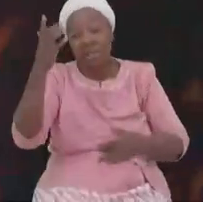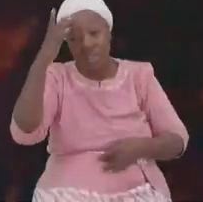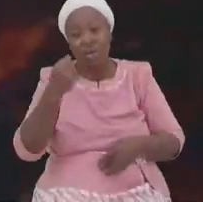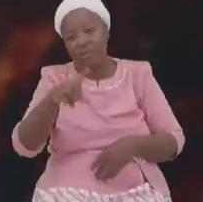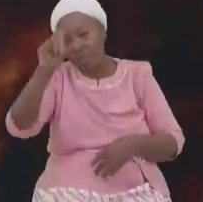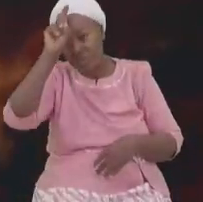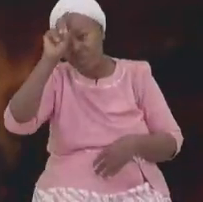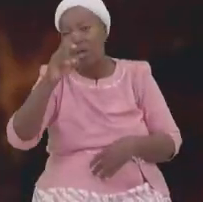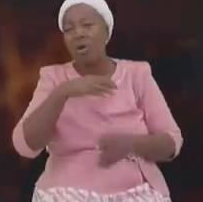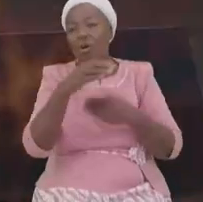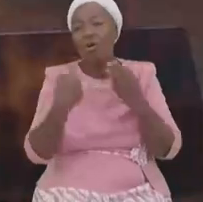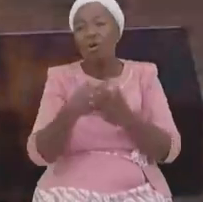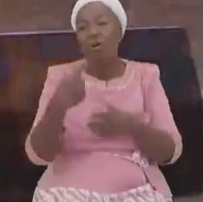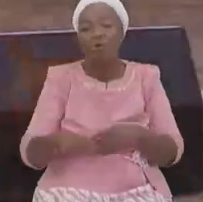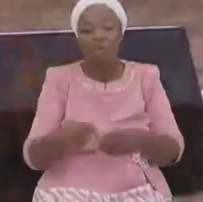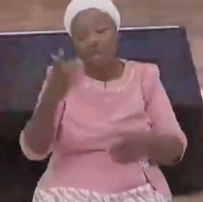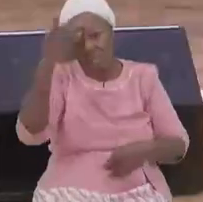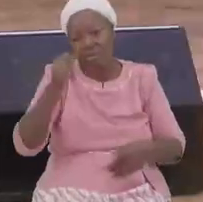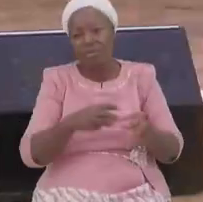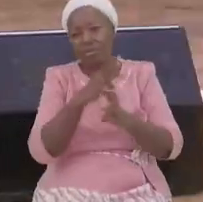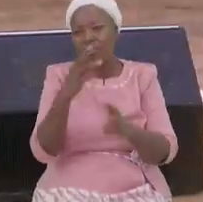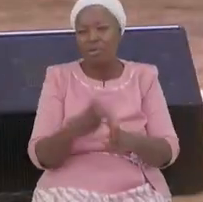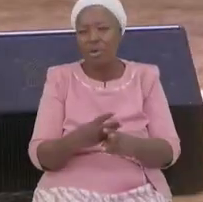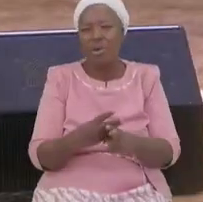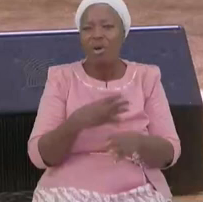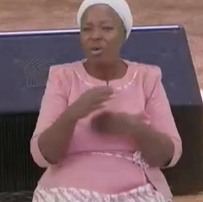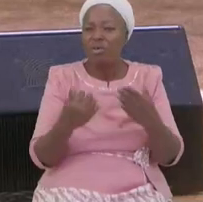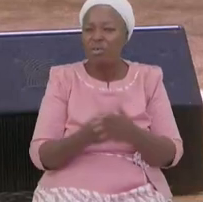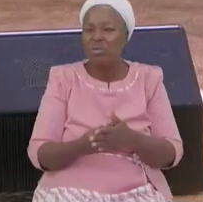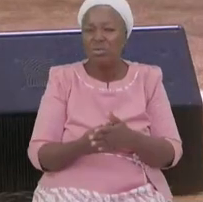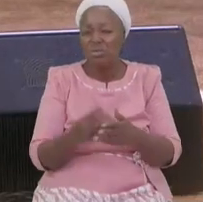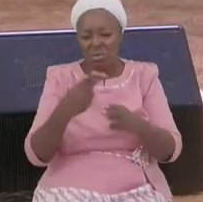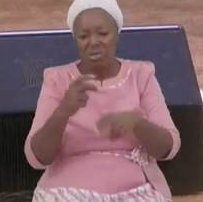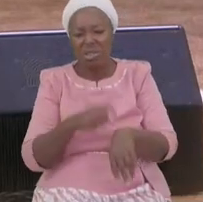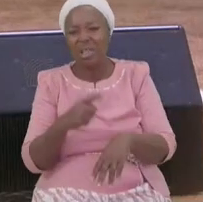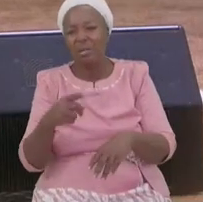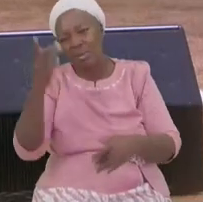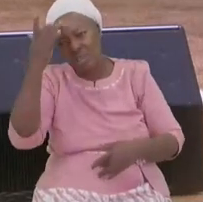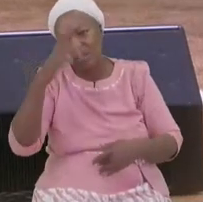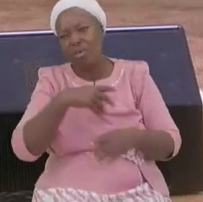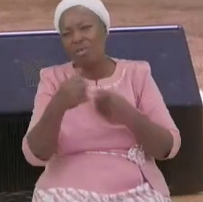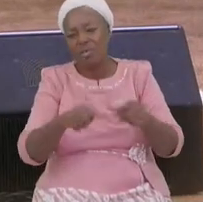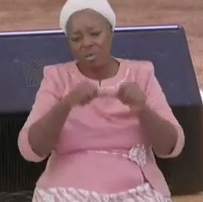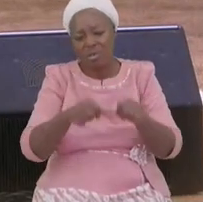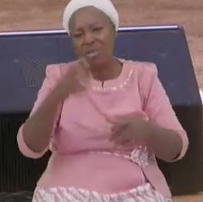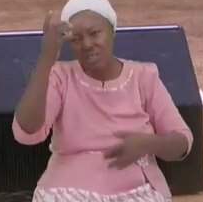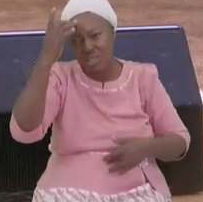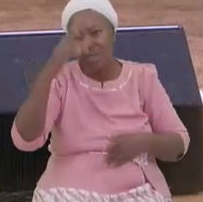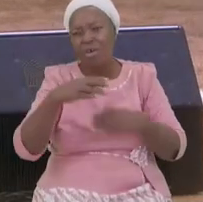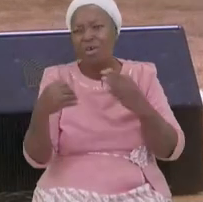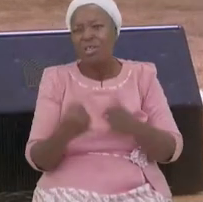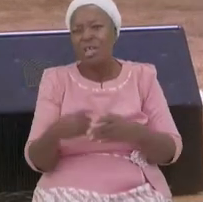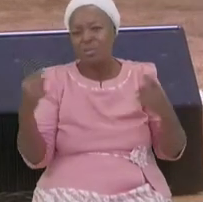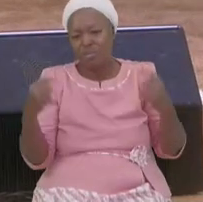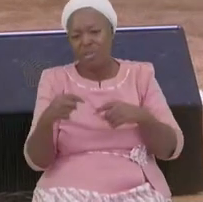les maladies du monde, toutes ces maladies terminales, toutes ces maladies douloureuses, toutes ces